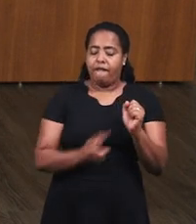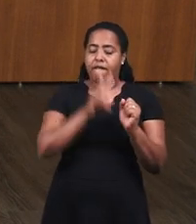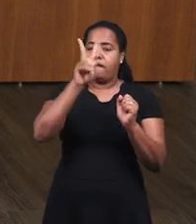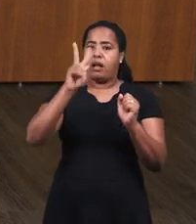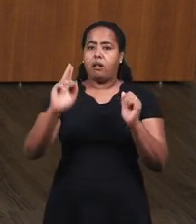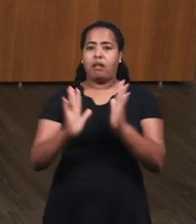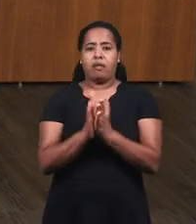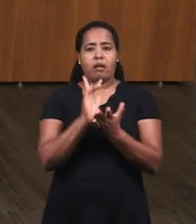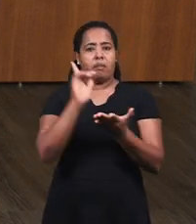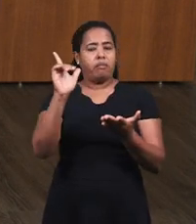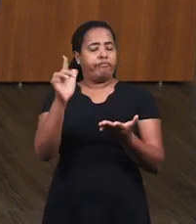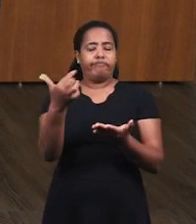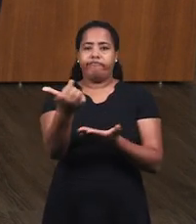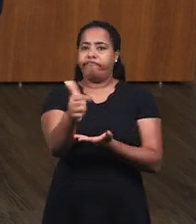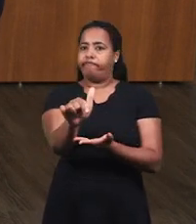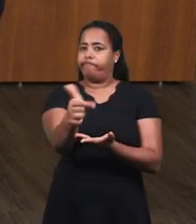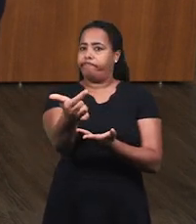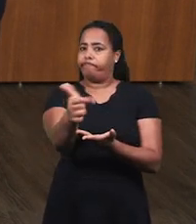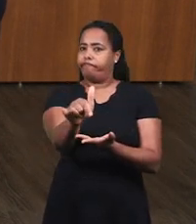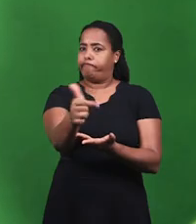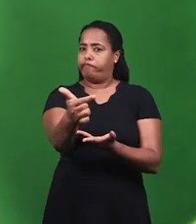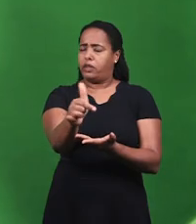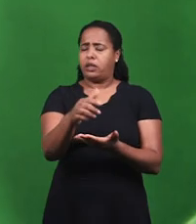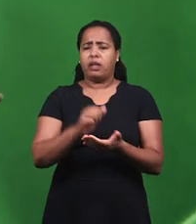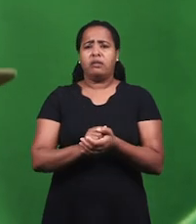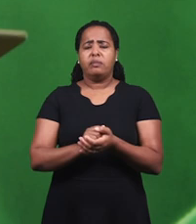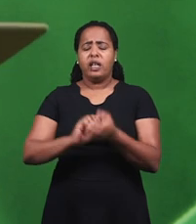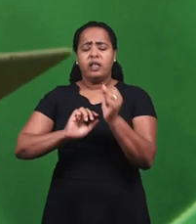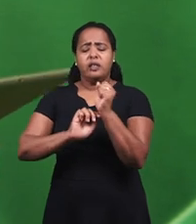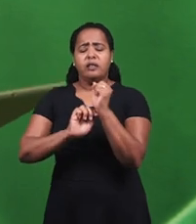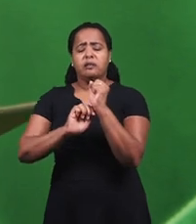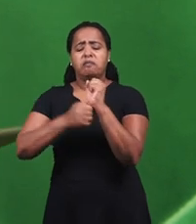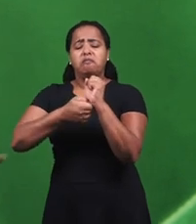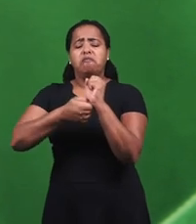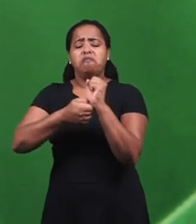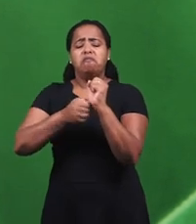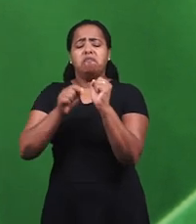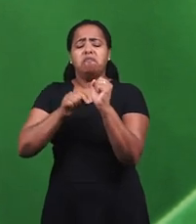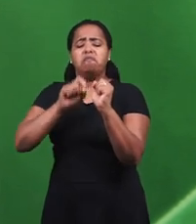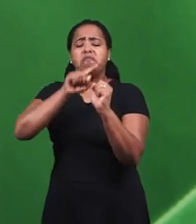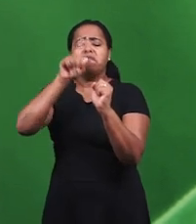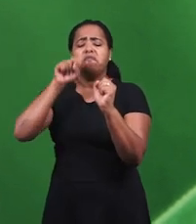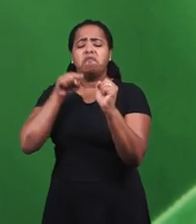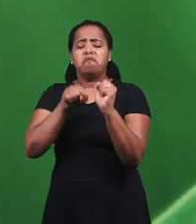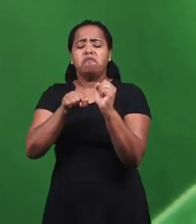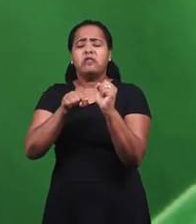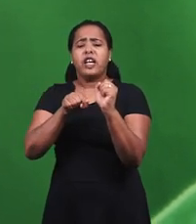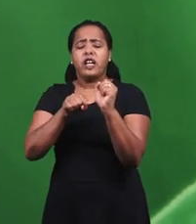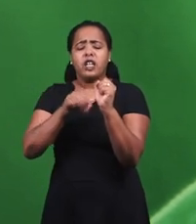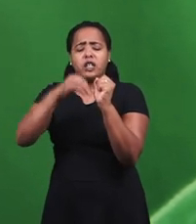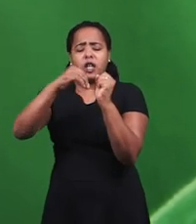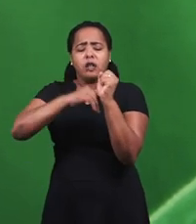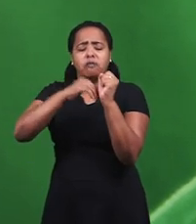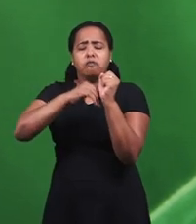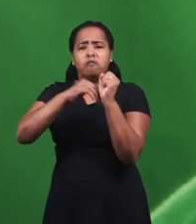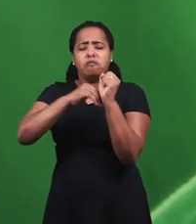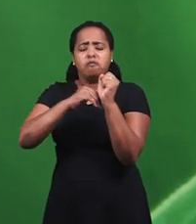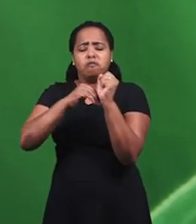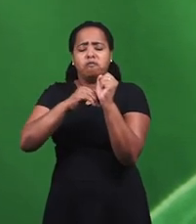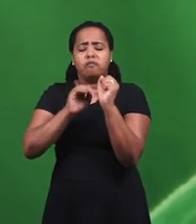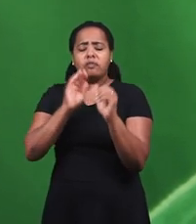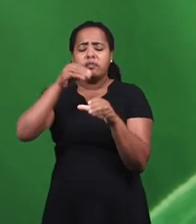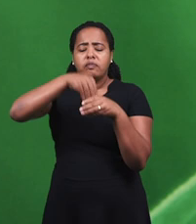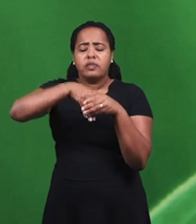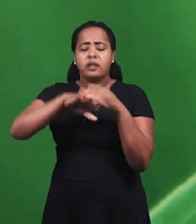исключить эту тайну, то не будет ценности Слова Божия. И кто же эта тайна, сокрытая в